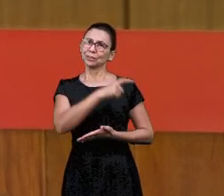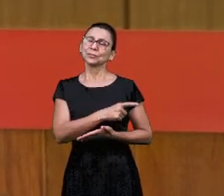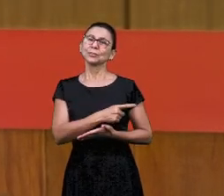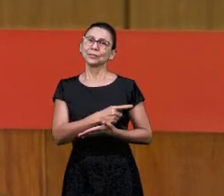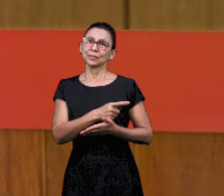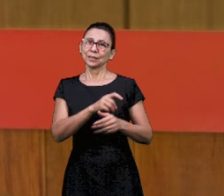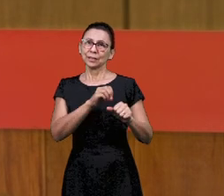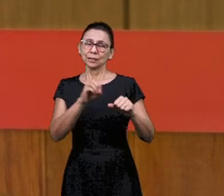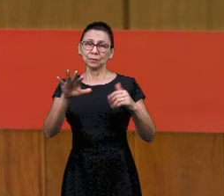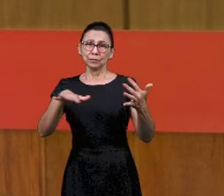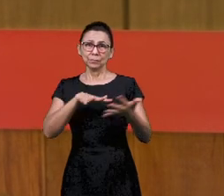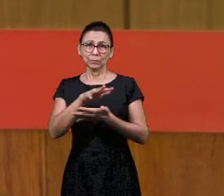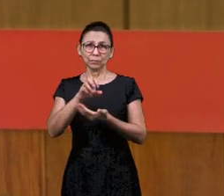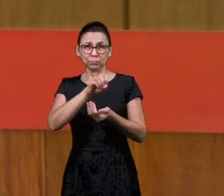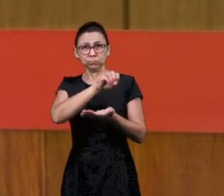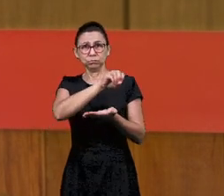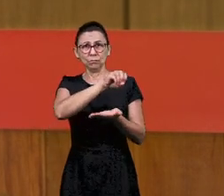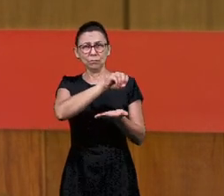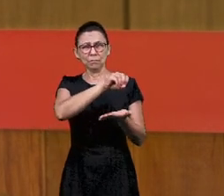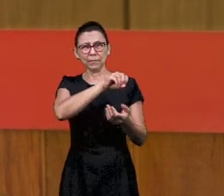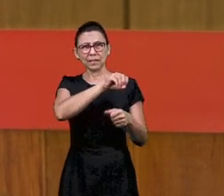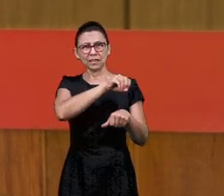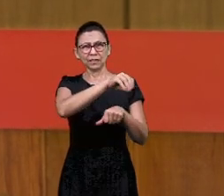à toucher tous les continents